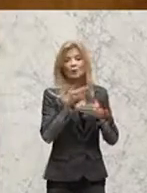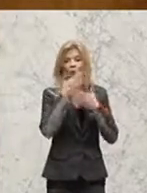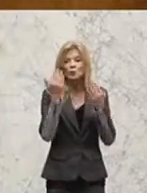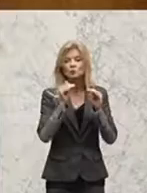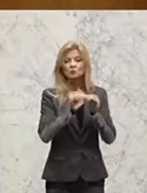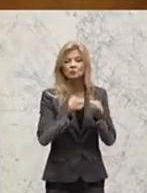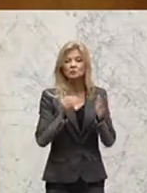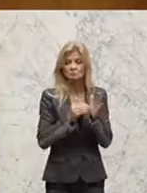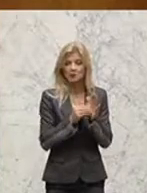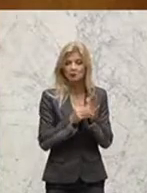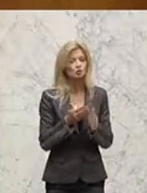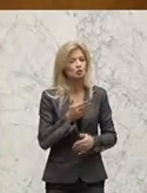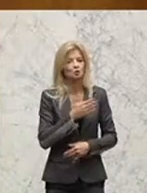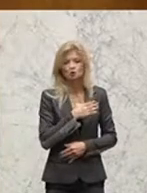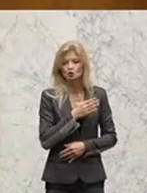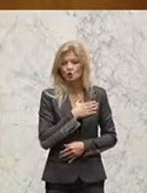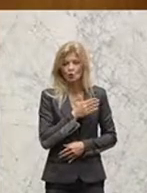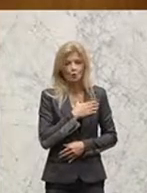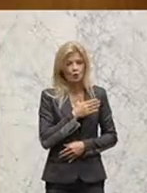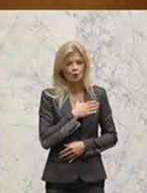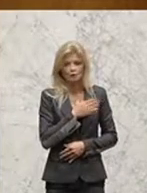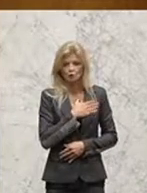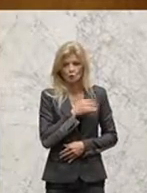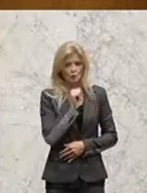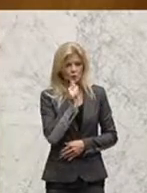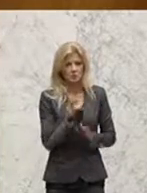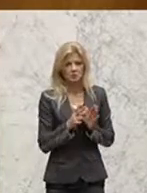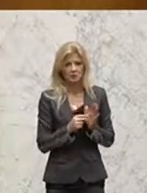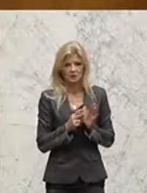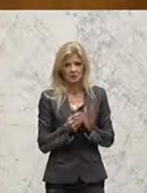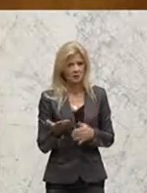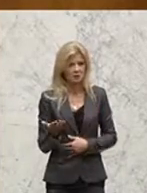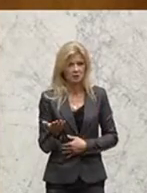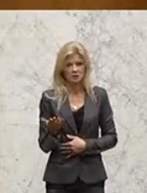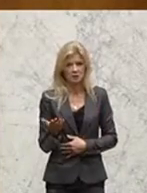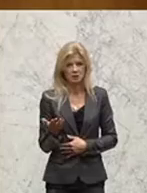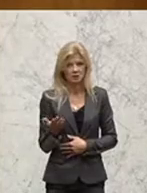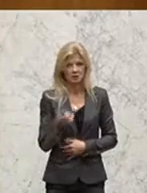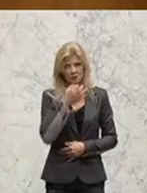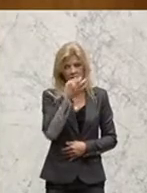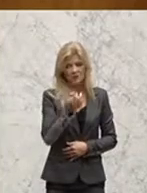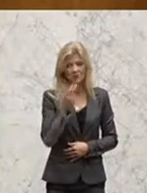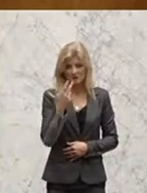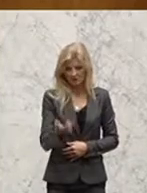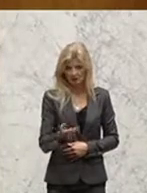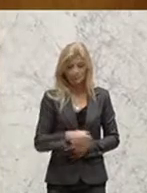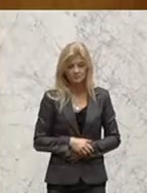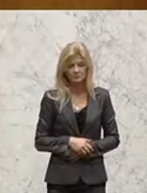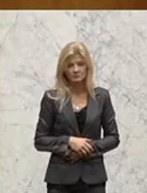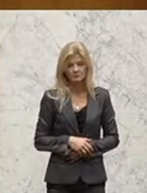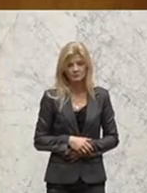bedürfen, ohnehin keine Anwendung. Frage 30 geht um